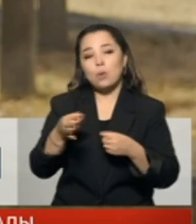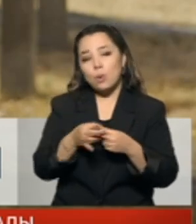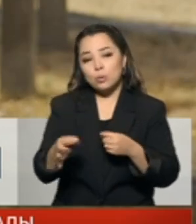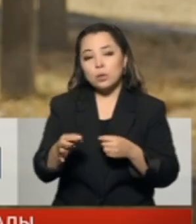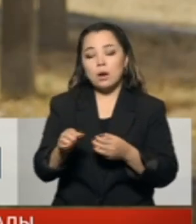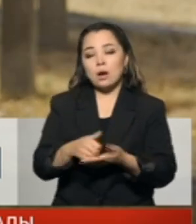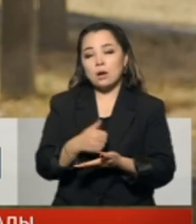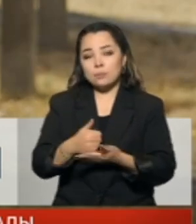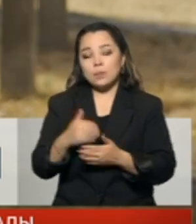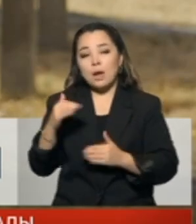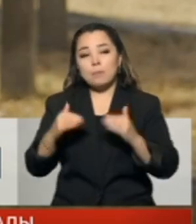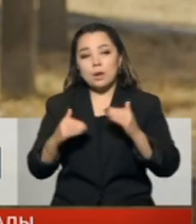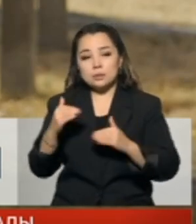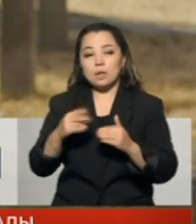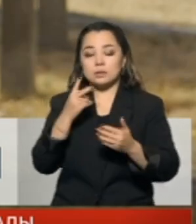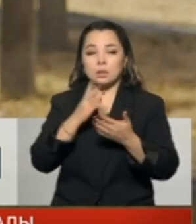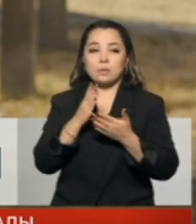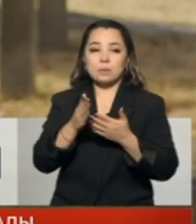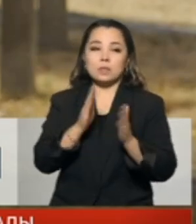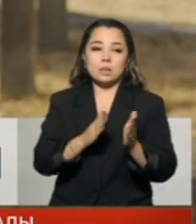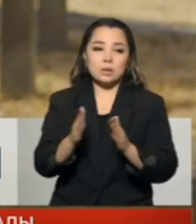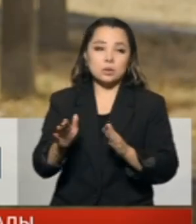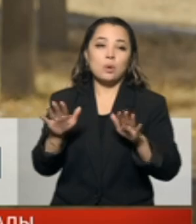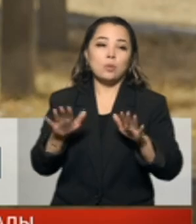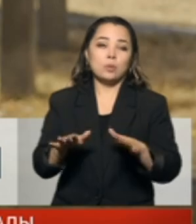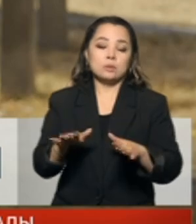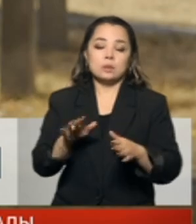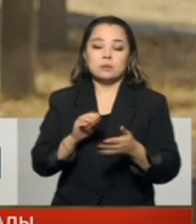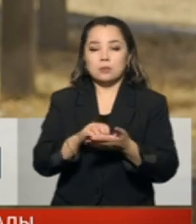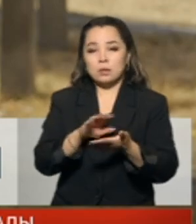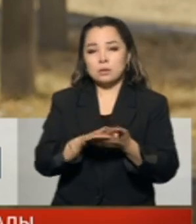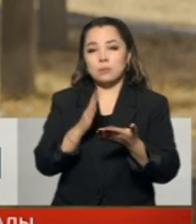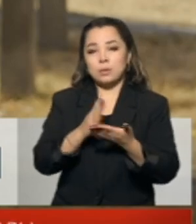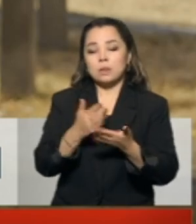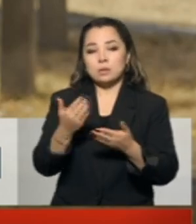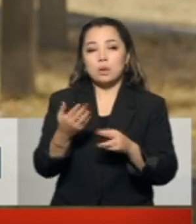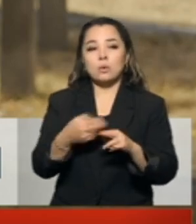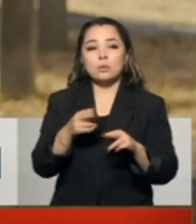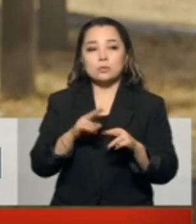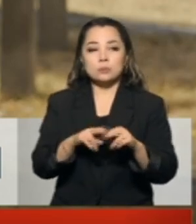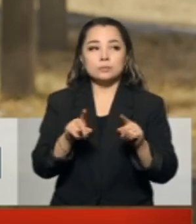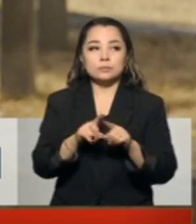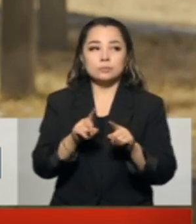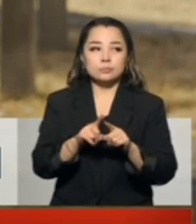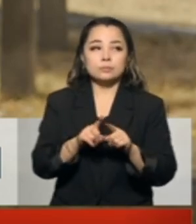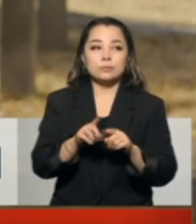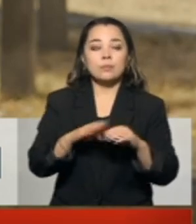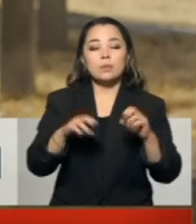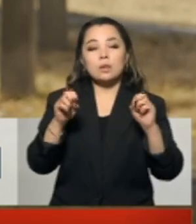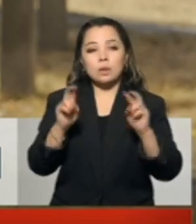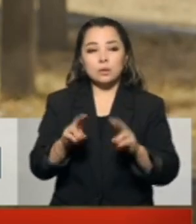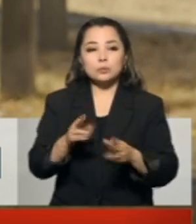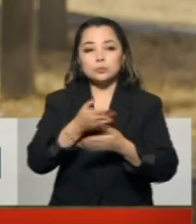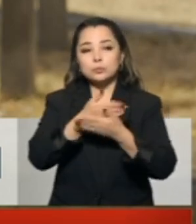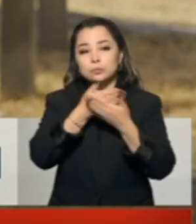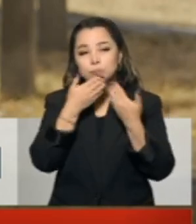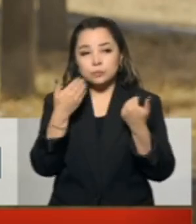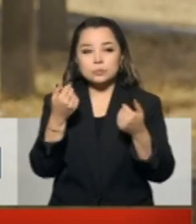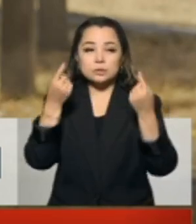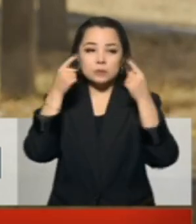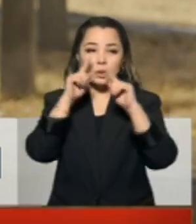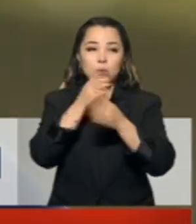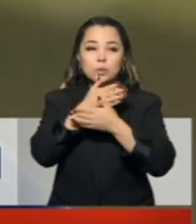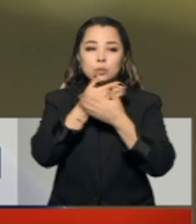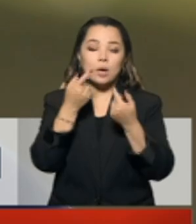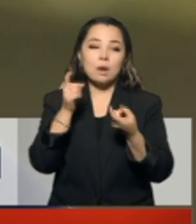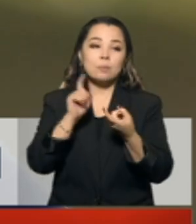әкімдіктерінің балансына бекітілген, орналасқан орны бойынша. Бірақ оларда жаңағыдай маманның болмауы, техниканың